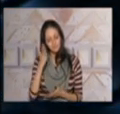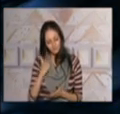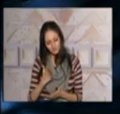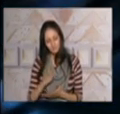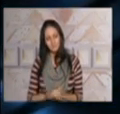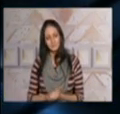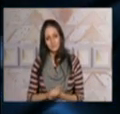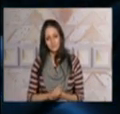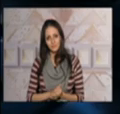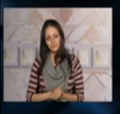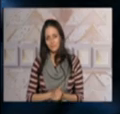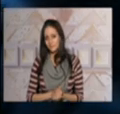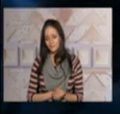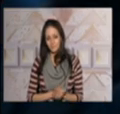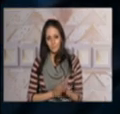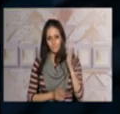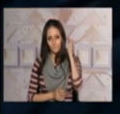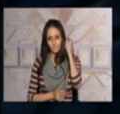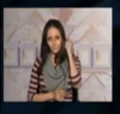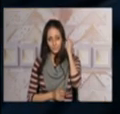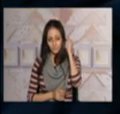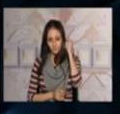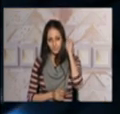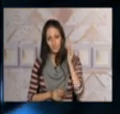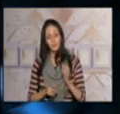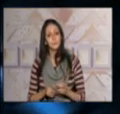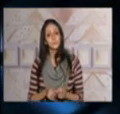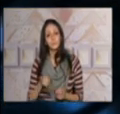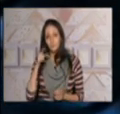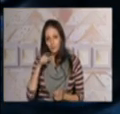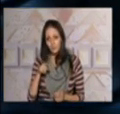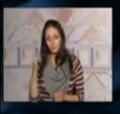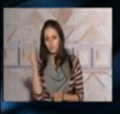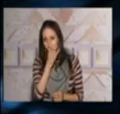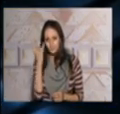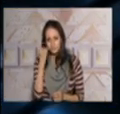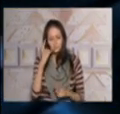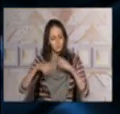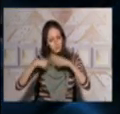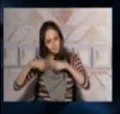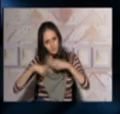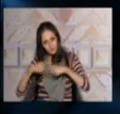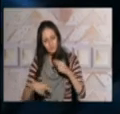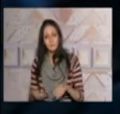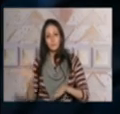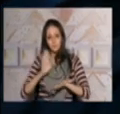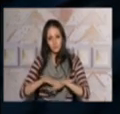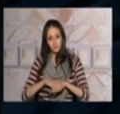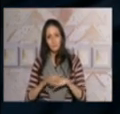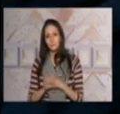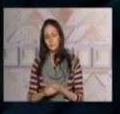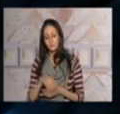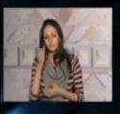هو يتم. طب في يا فندم متابعه ومراقبه الحقيقه من جانب بعض المدارس على ان هي